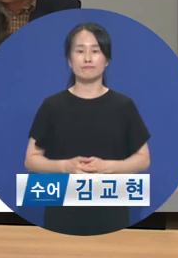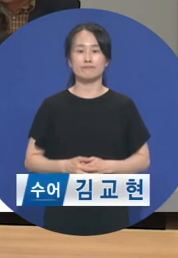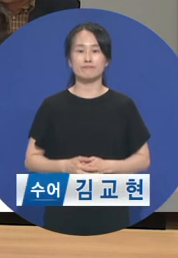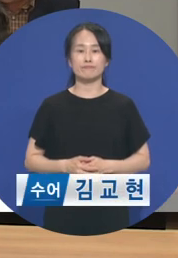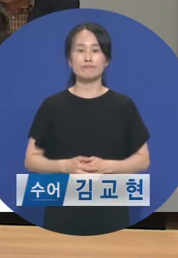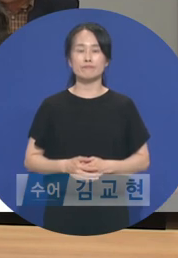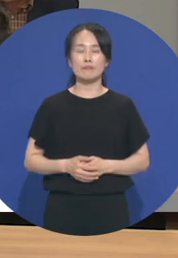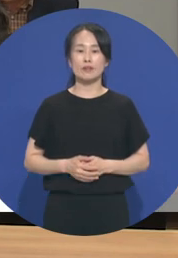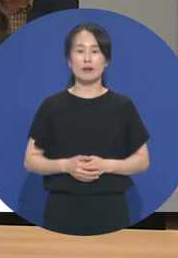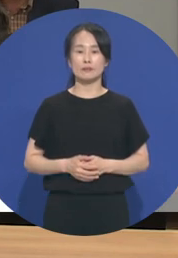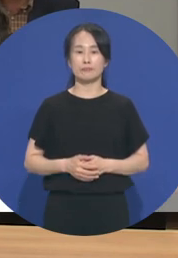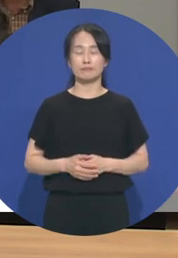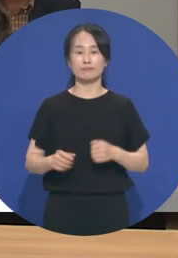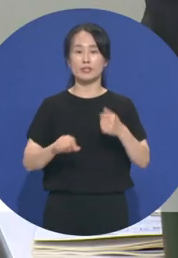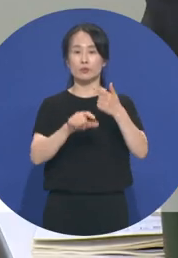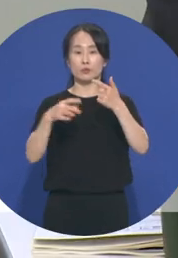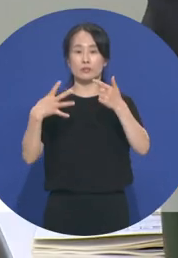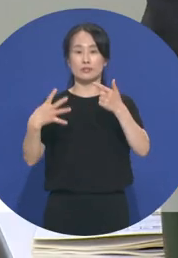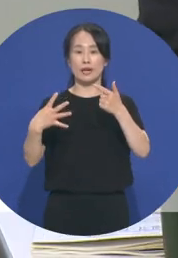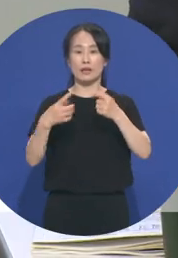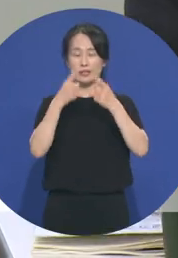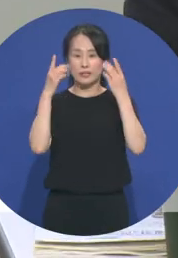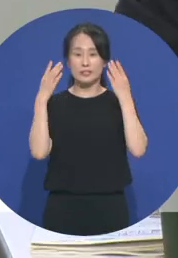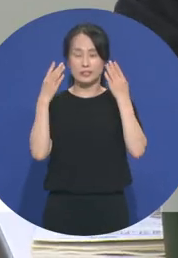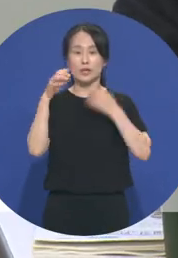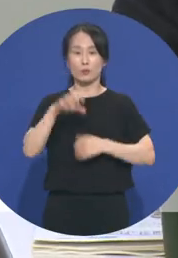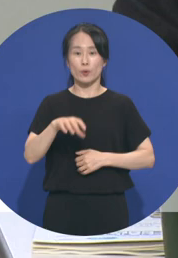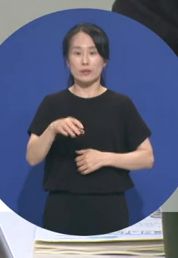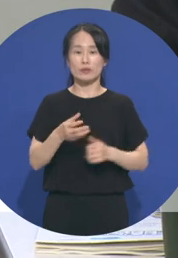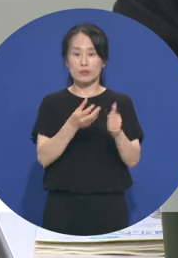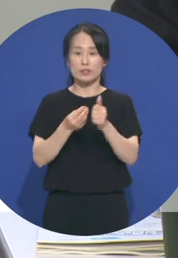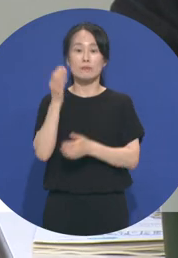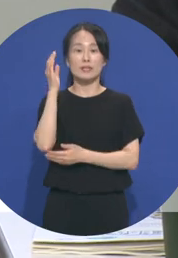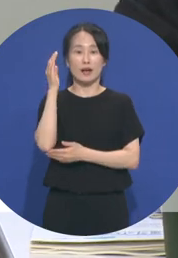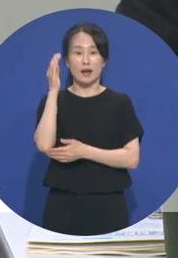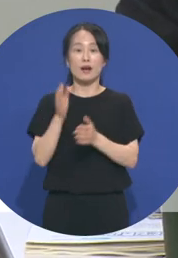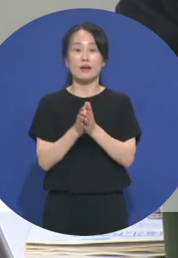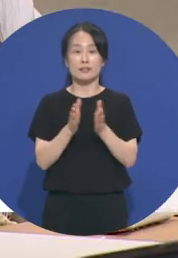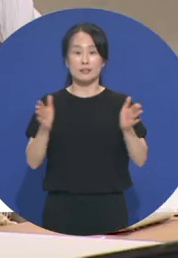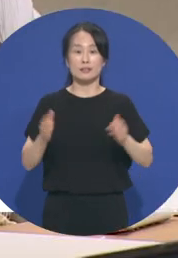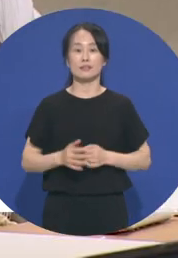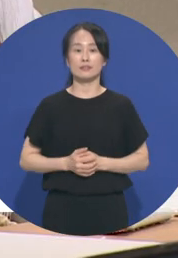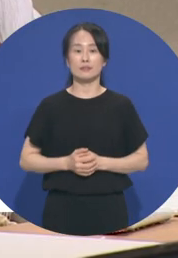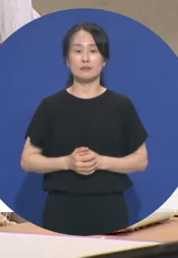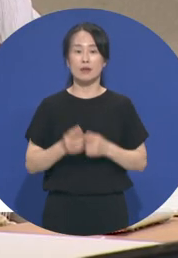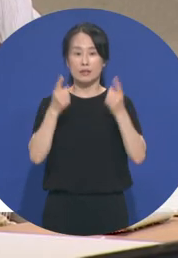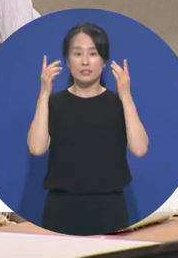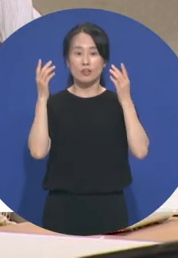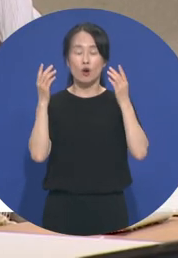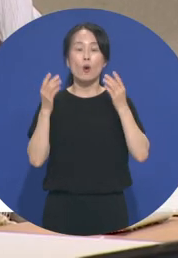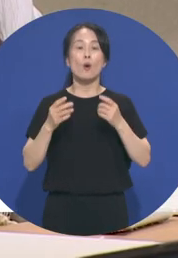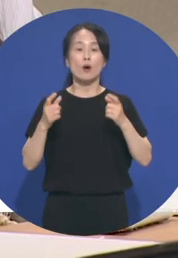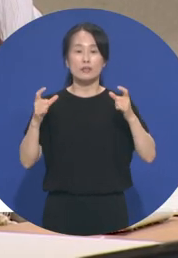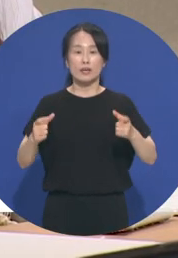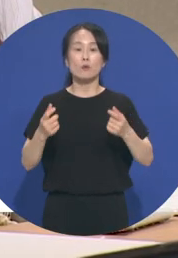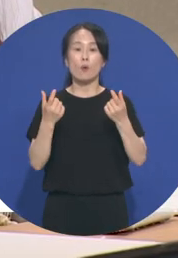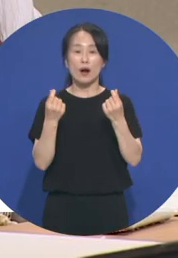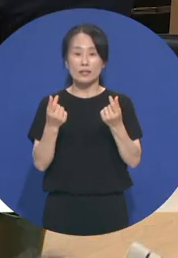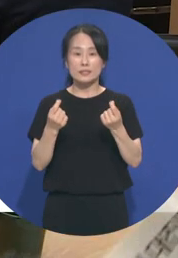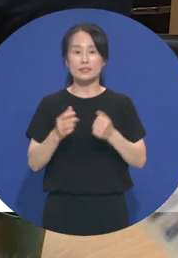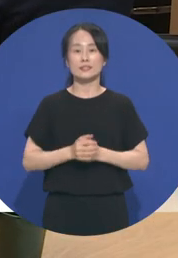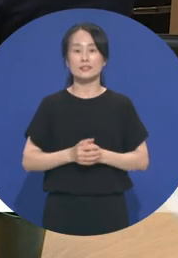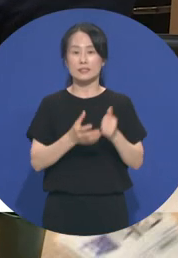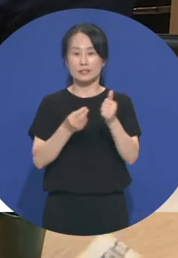경기도가 4일 대진대학교에서 경기북부 특별 자치도 설치를 위한 세미나를 열었습니다 지역 대학과